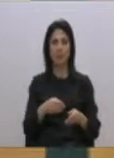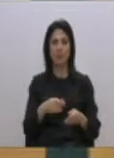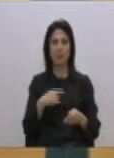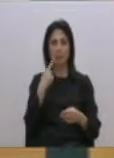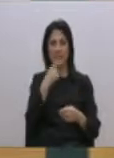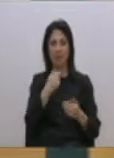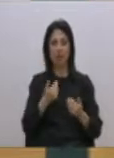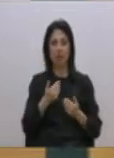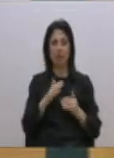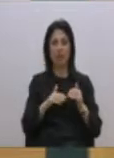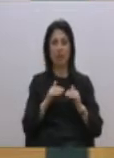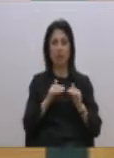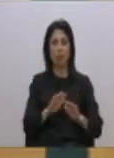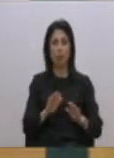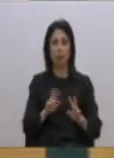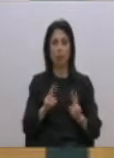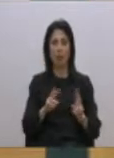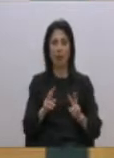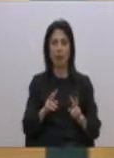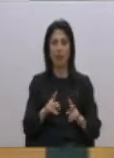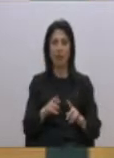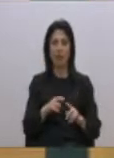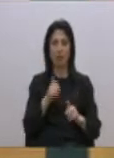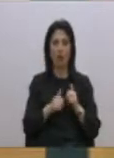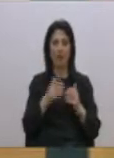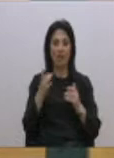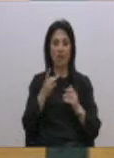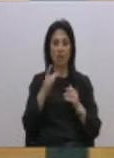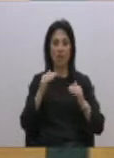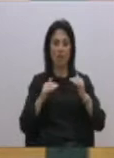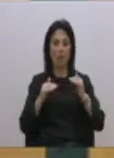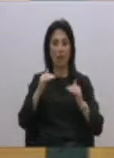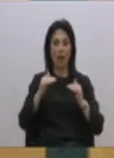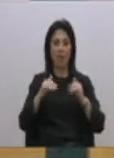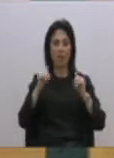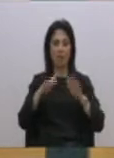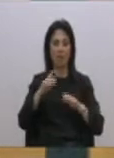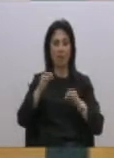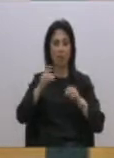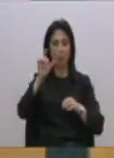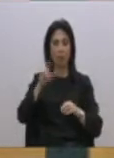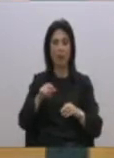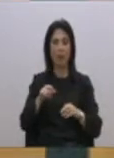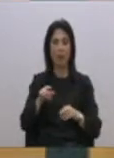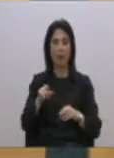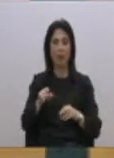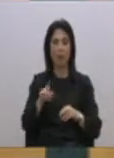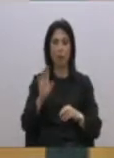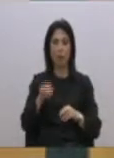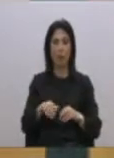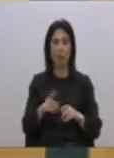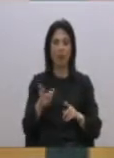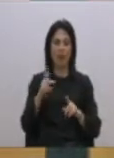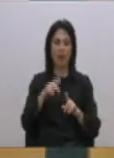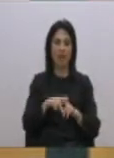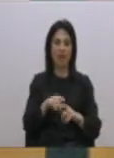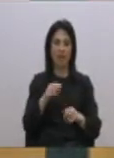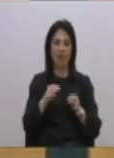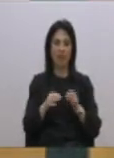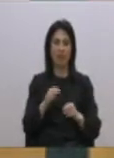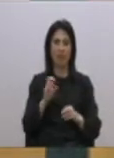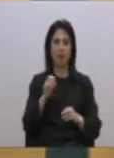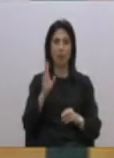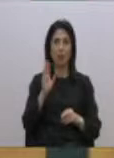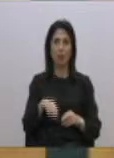პირადი ცხოვრების ხელშეუხებლობას და ეს ყოველჯერზე დაბალანსებულად მას გადაეწყვეტა აღნიშნული კიდე უფრო გადატვირთავდა სასამართლოს კიდე